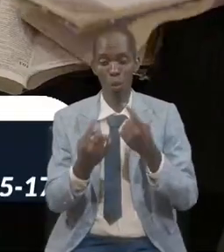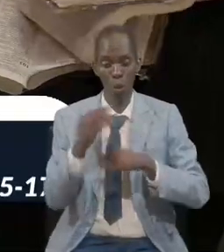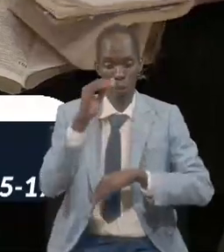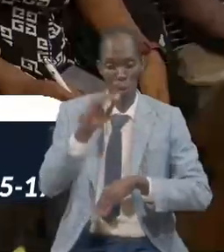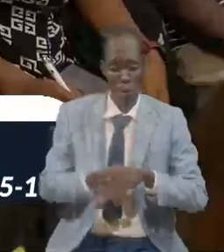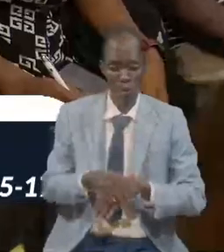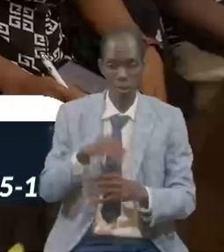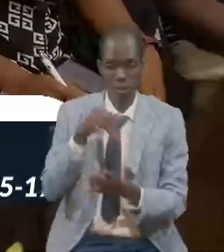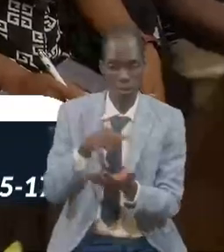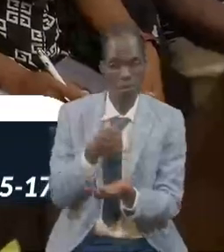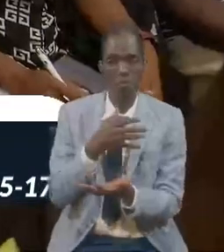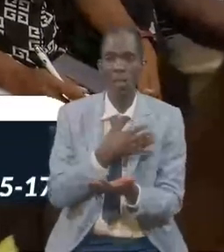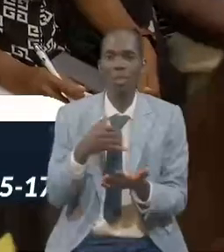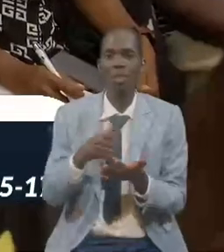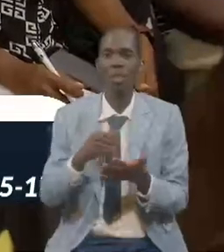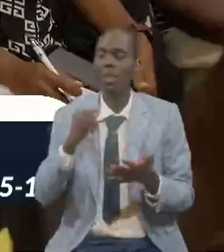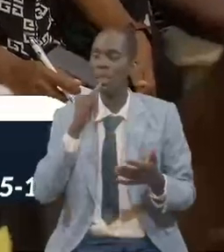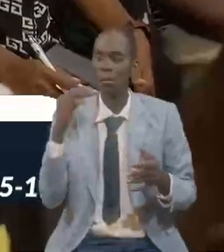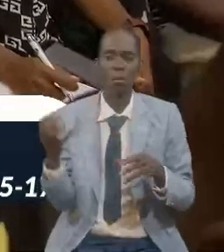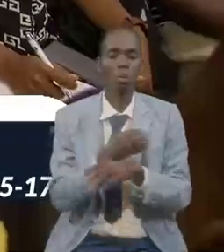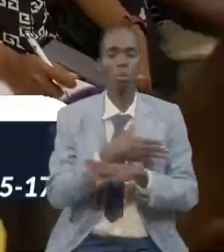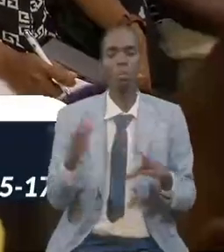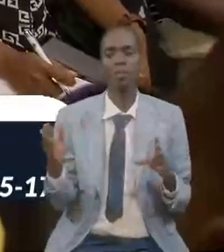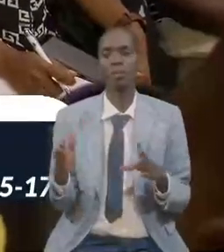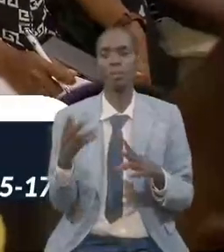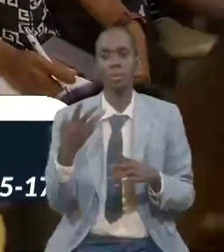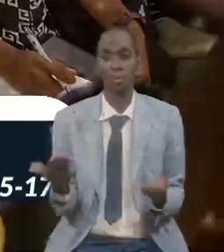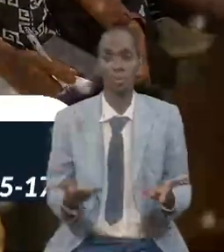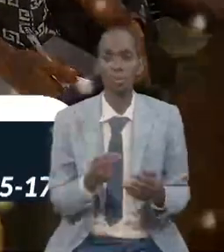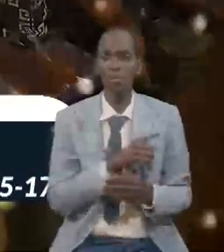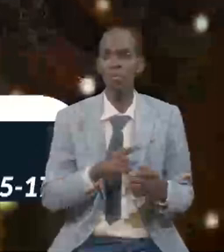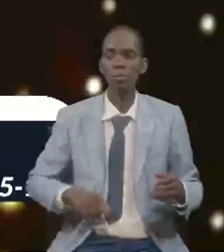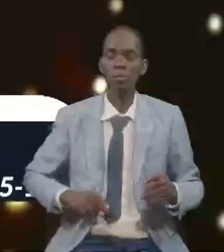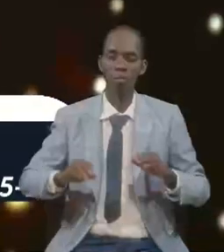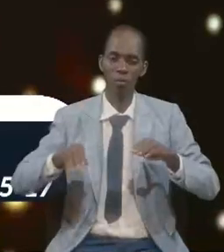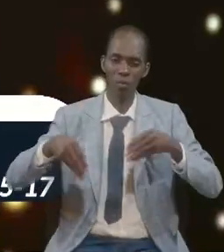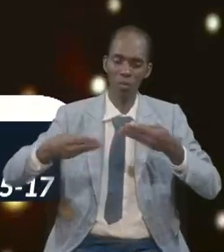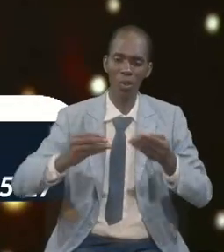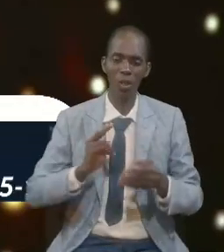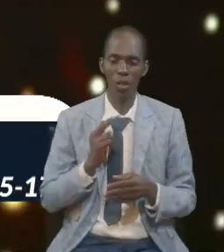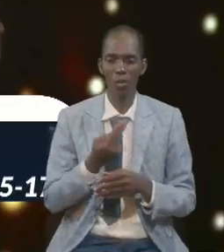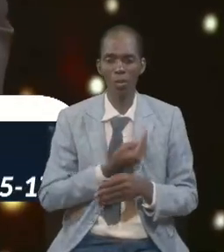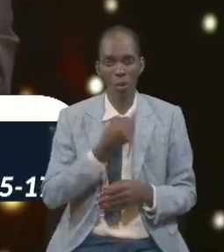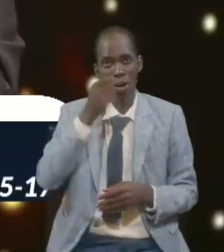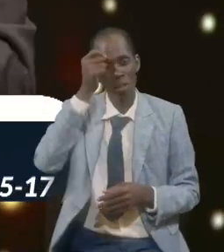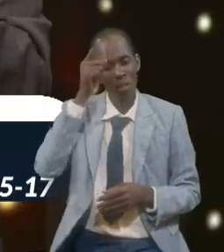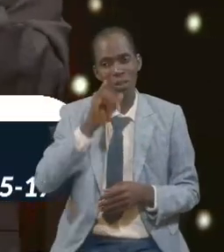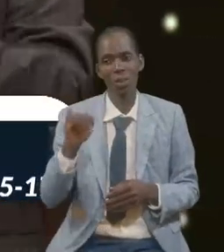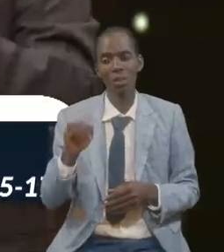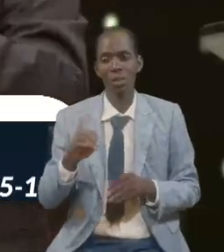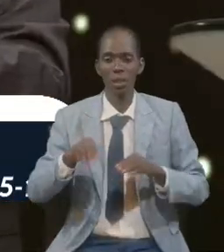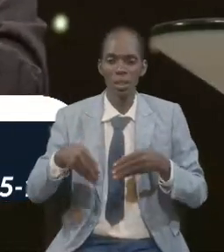Lorsqu'un vent passe sur elle, elle n'est plus. Ici, le Seigneur nous donne l'illumination, la